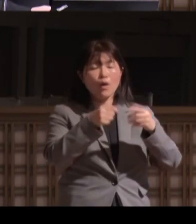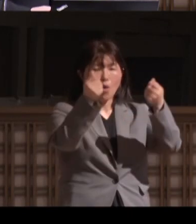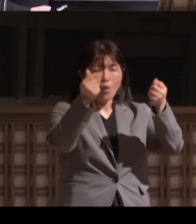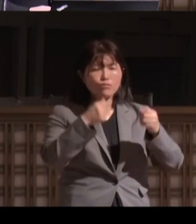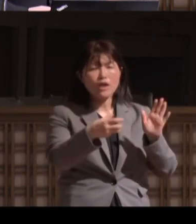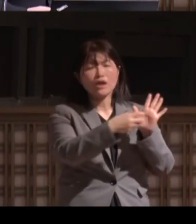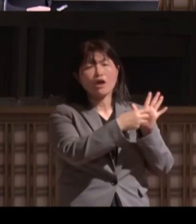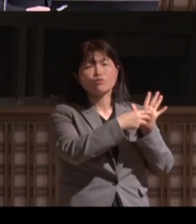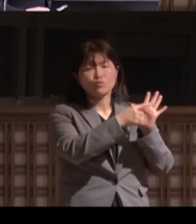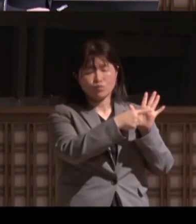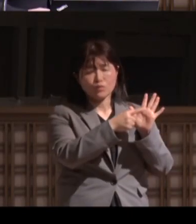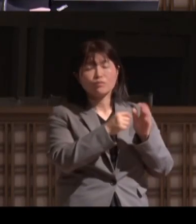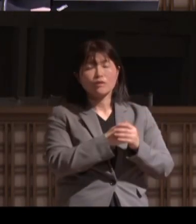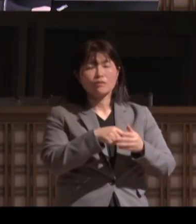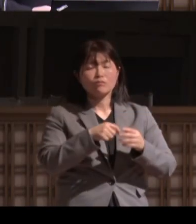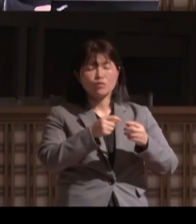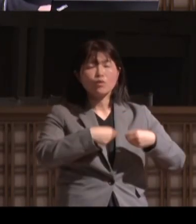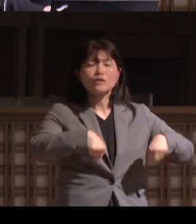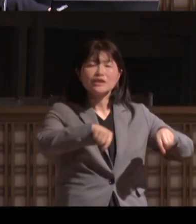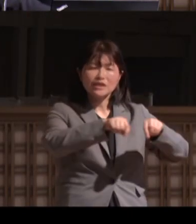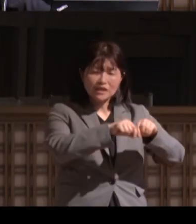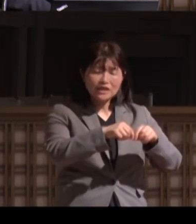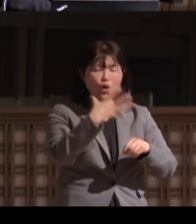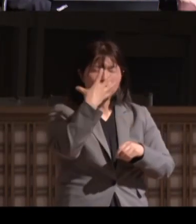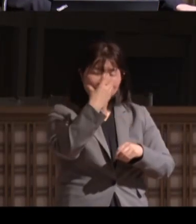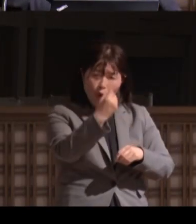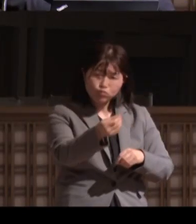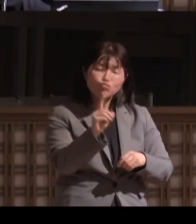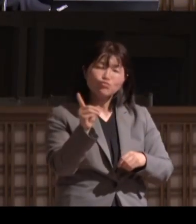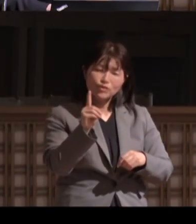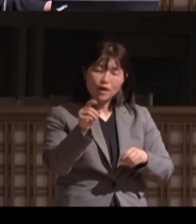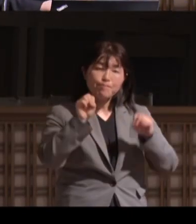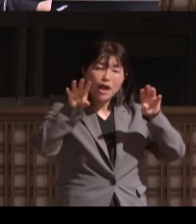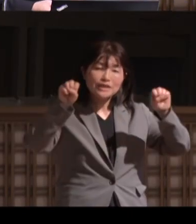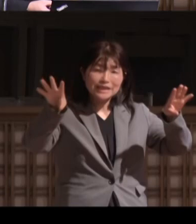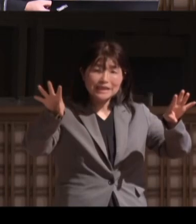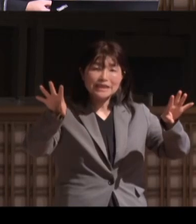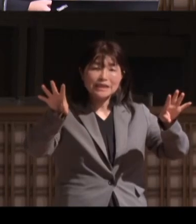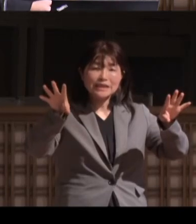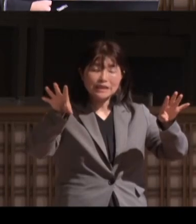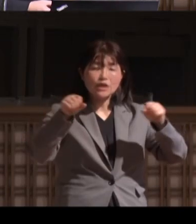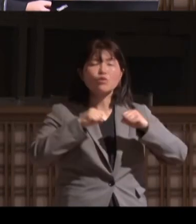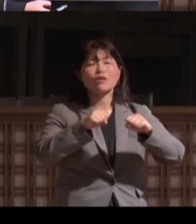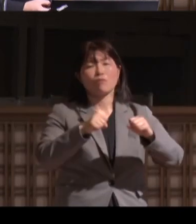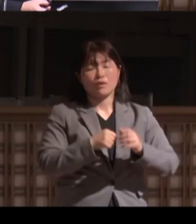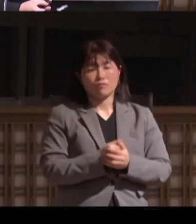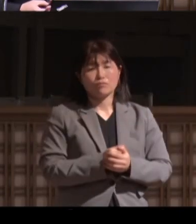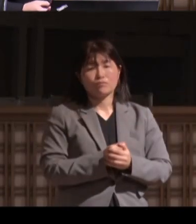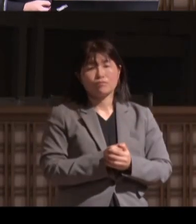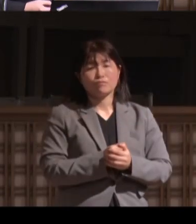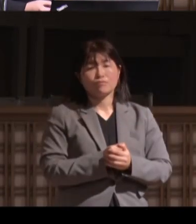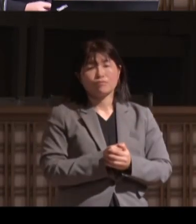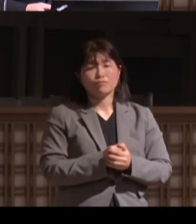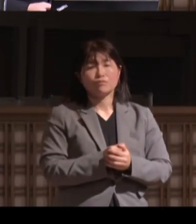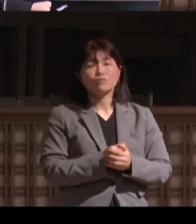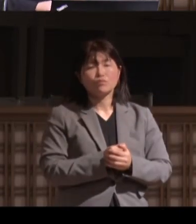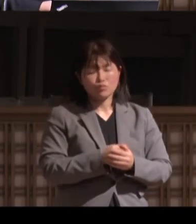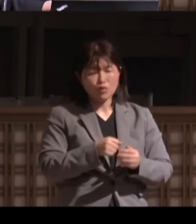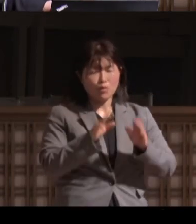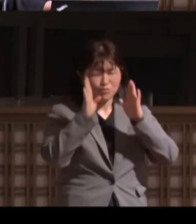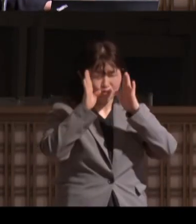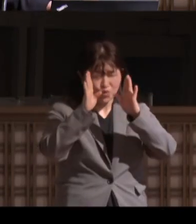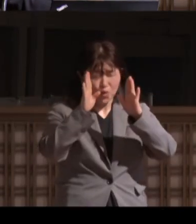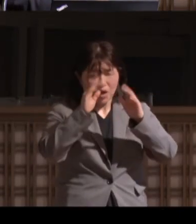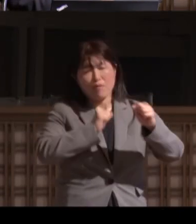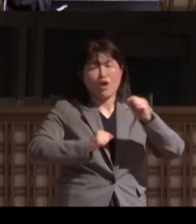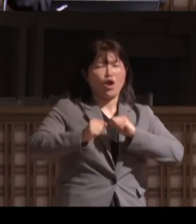けどえ地域のこの魅力をあの発信するというようなことでえかなりですねえ勢力的